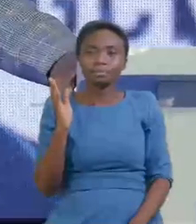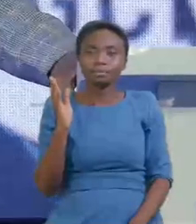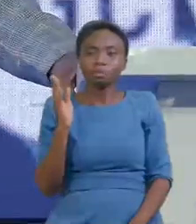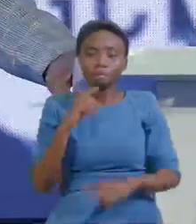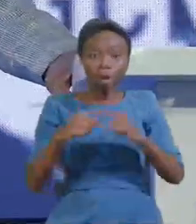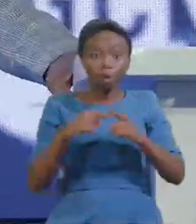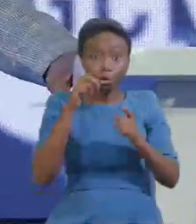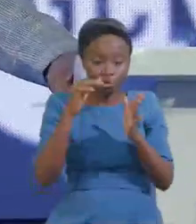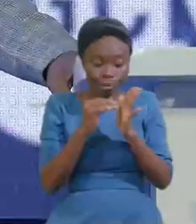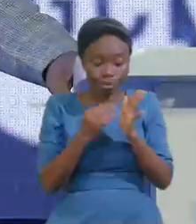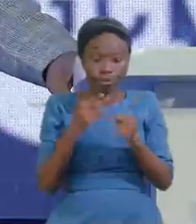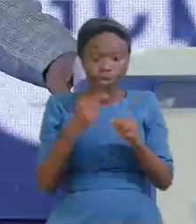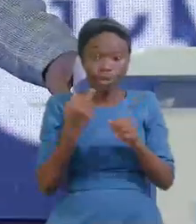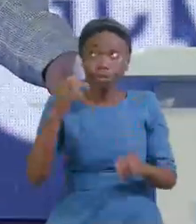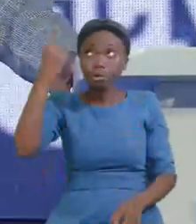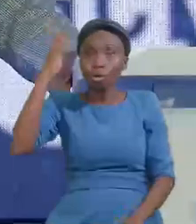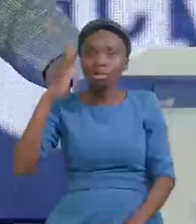Ils ont mentionné le nom de Dieu.